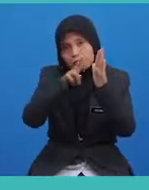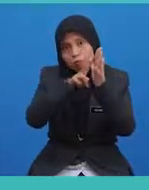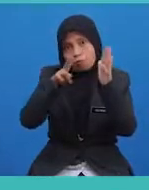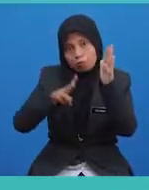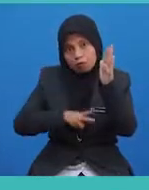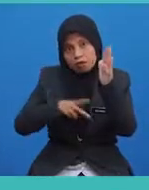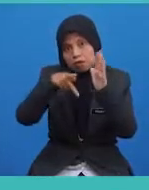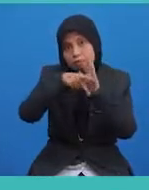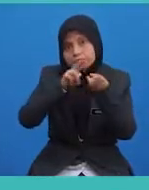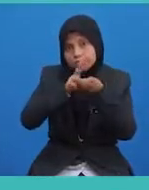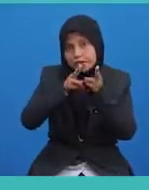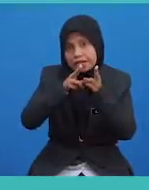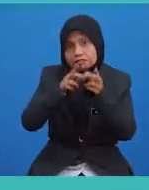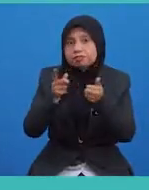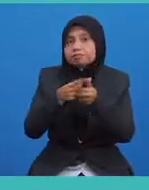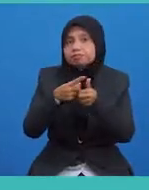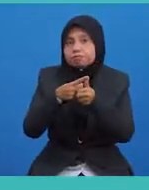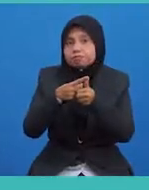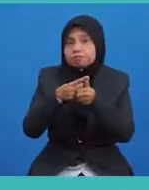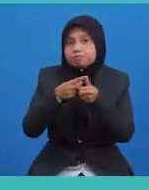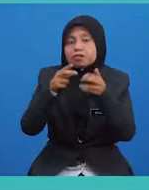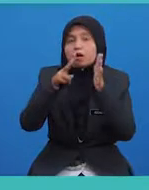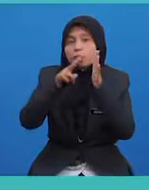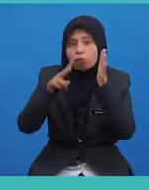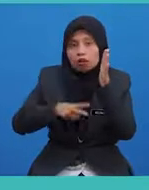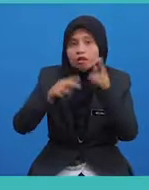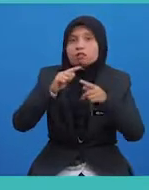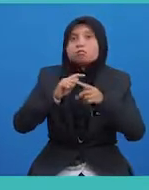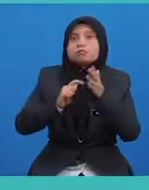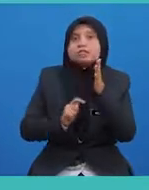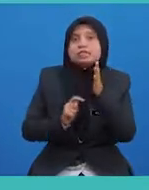biasa berlaku, iaitu pola meningkat,